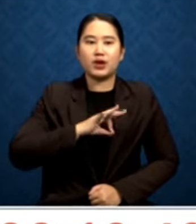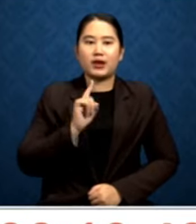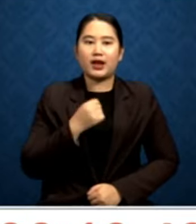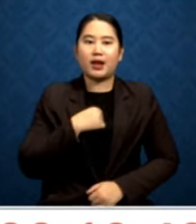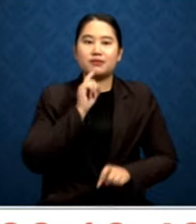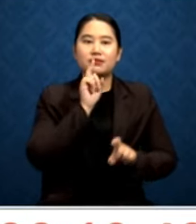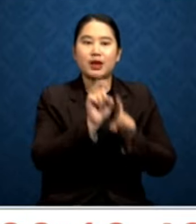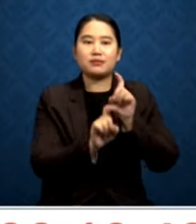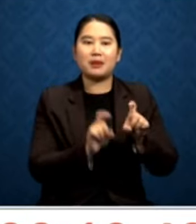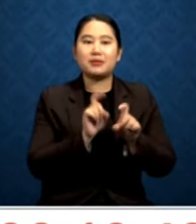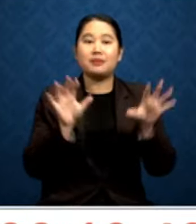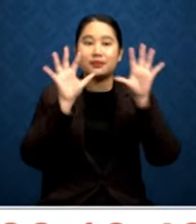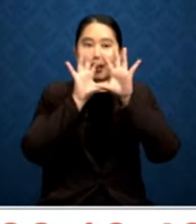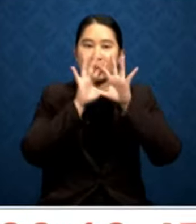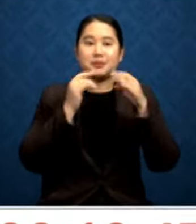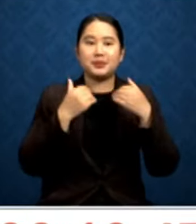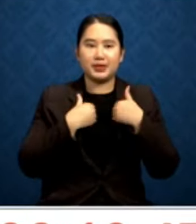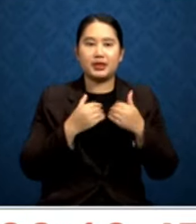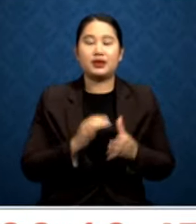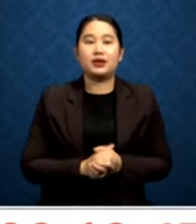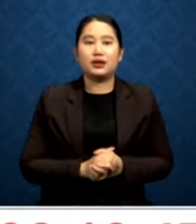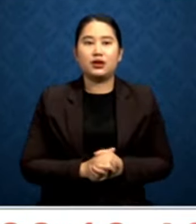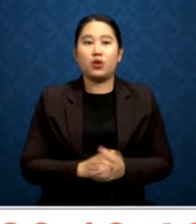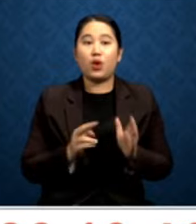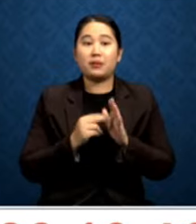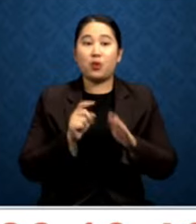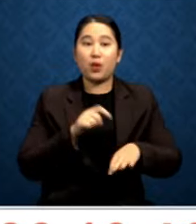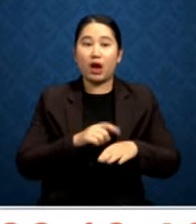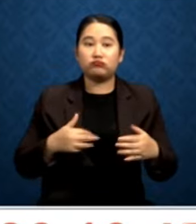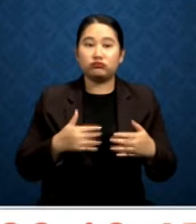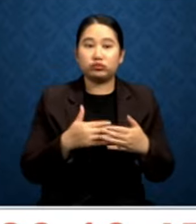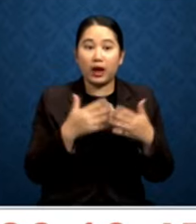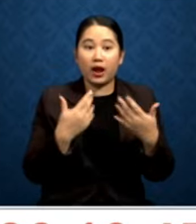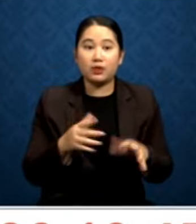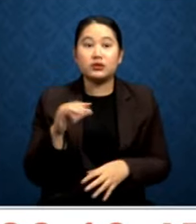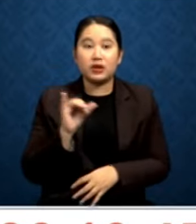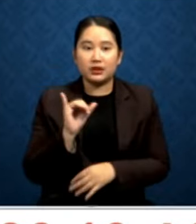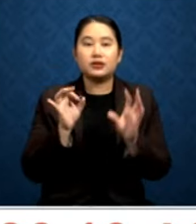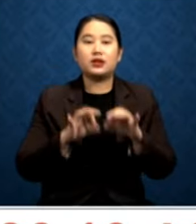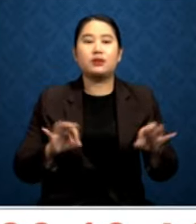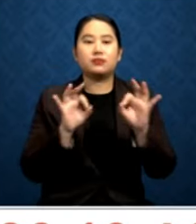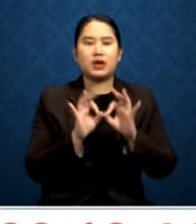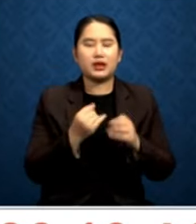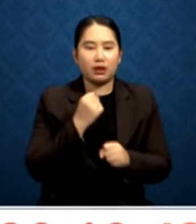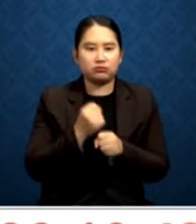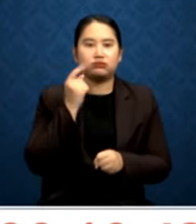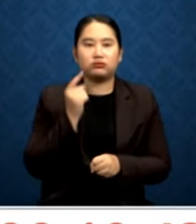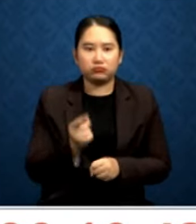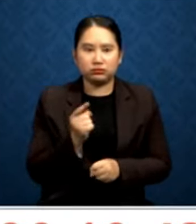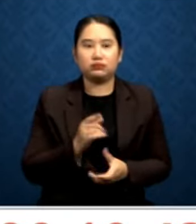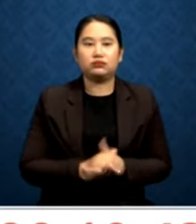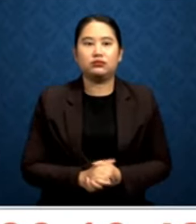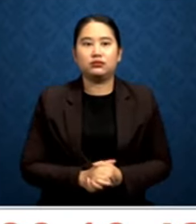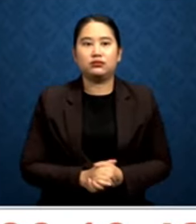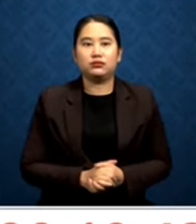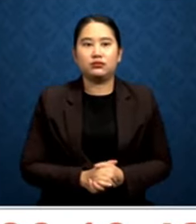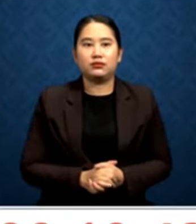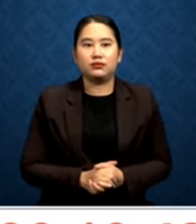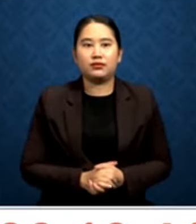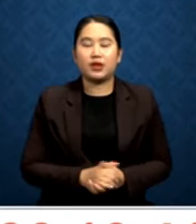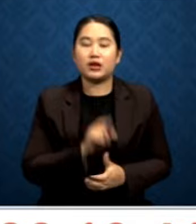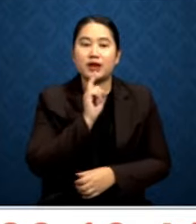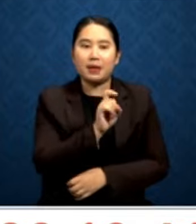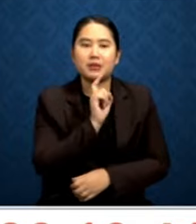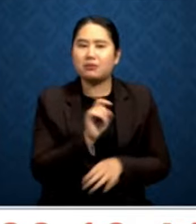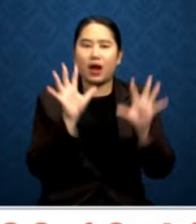คำถามเดียวกัเลยมันถึงเวลาหือยังที่เราจะทำอะไรจริจังมันเป็คำ